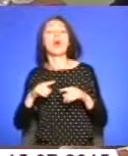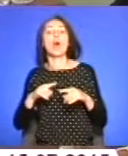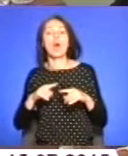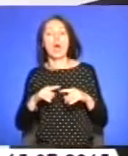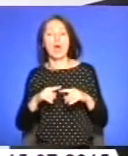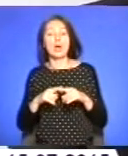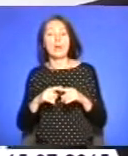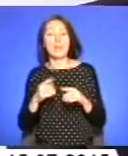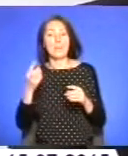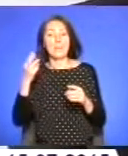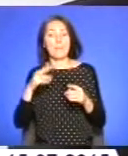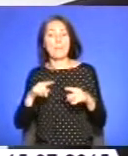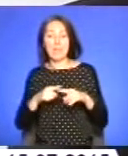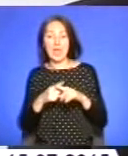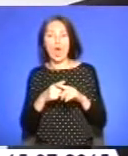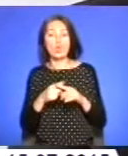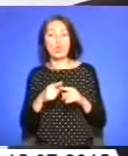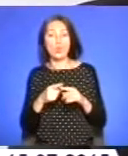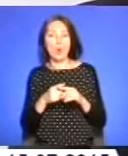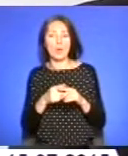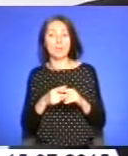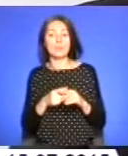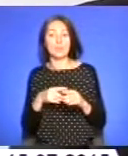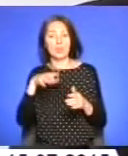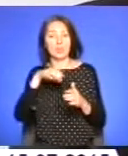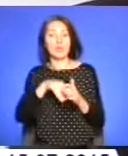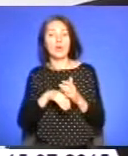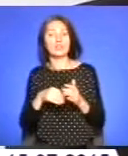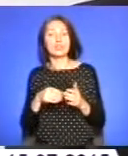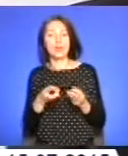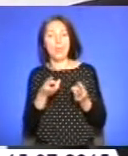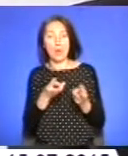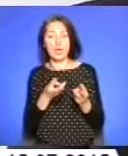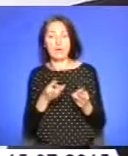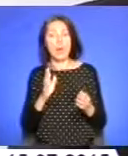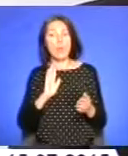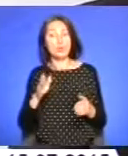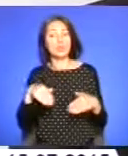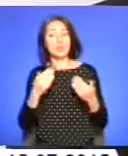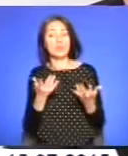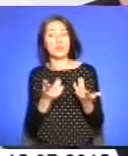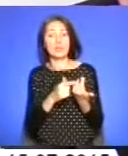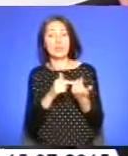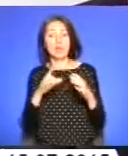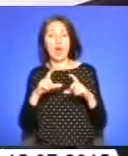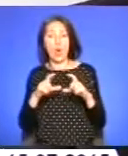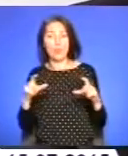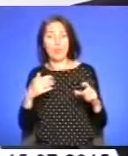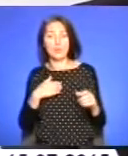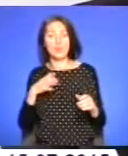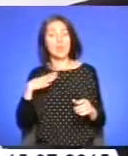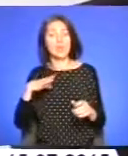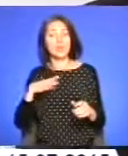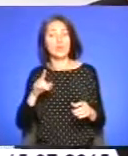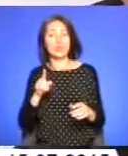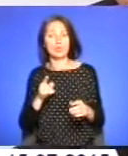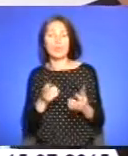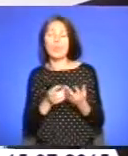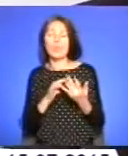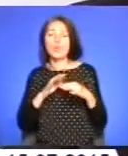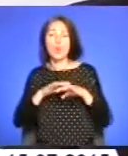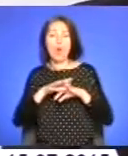в Тернопільській області. Було запропоновано нам декілька об'єктів. Я надіюся, що ми їх